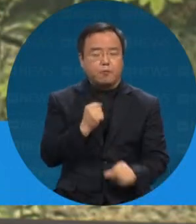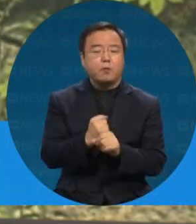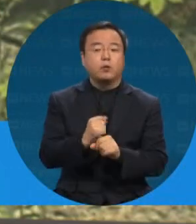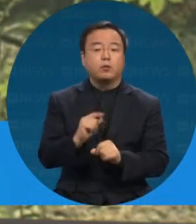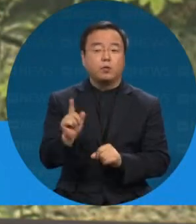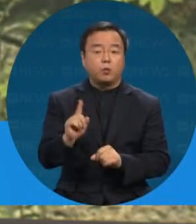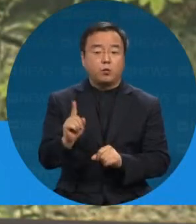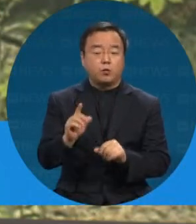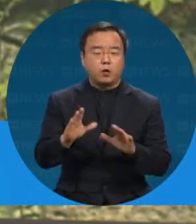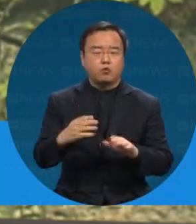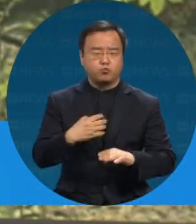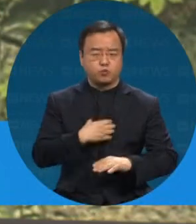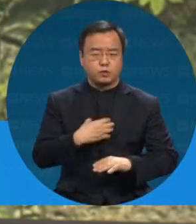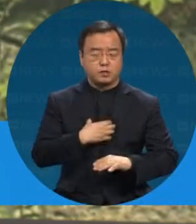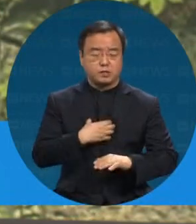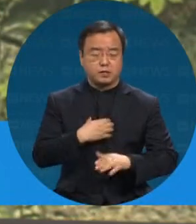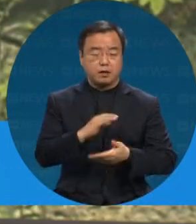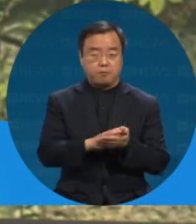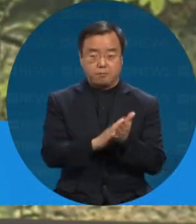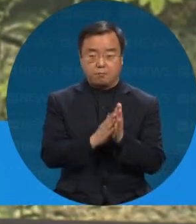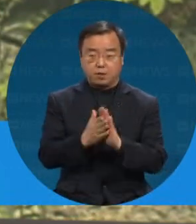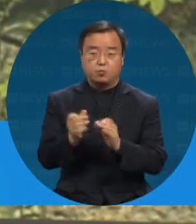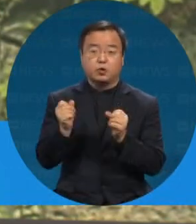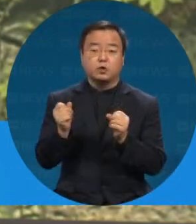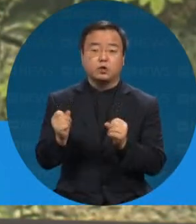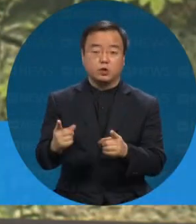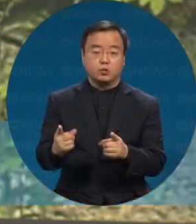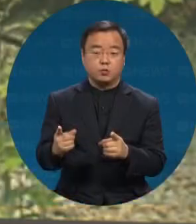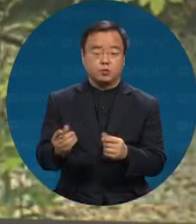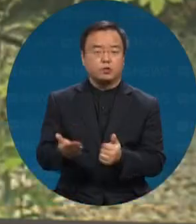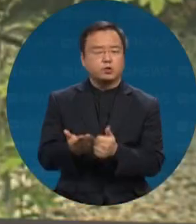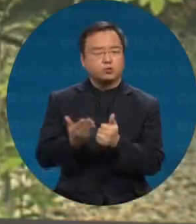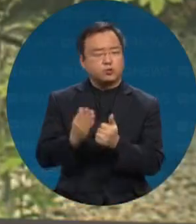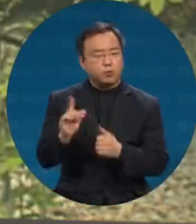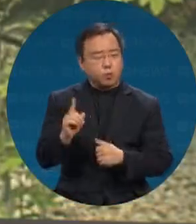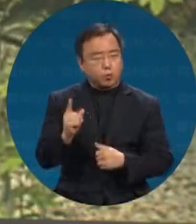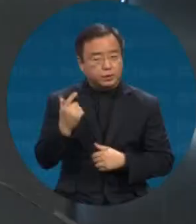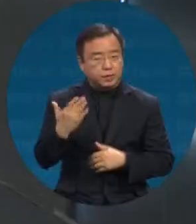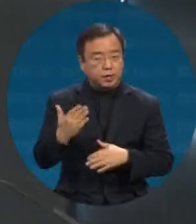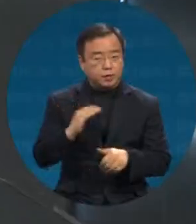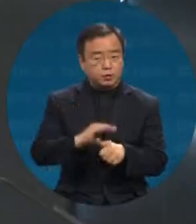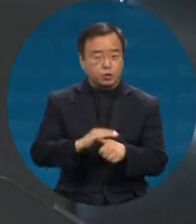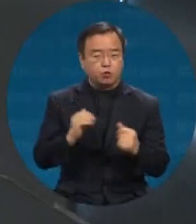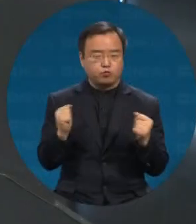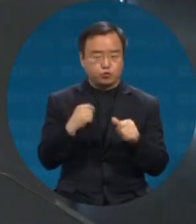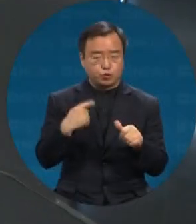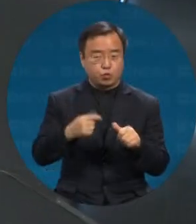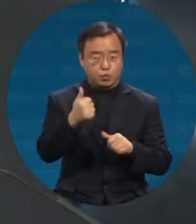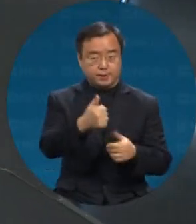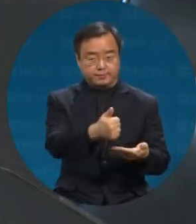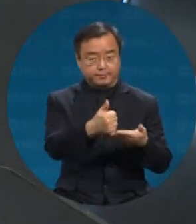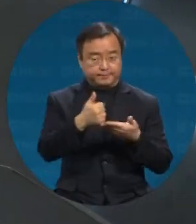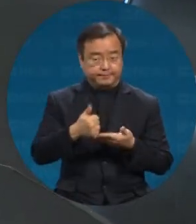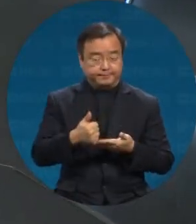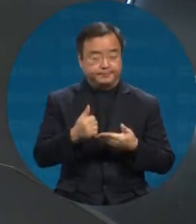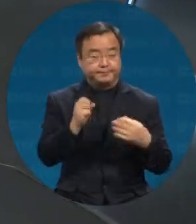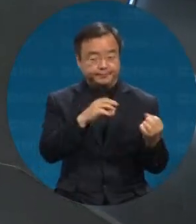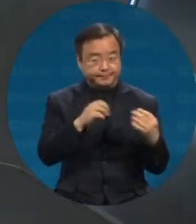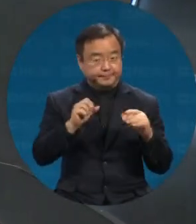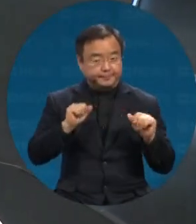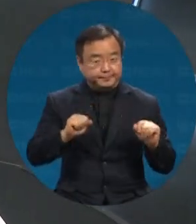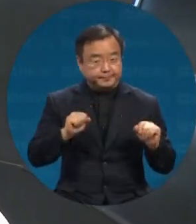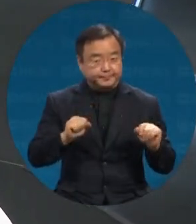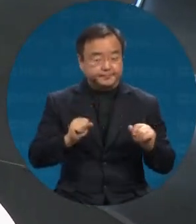바꾸는 지역교육 정책 임종식 경북교육감에게 자세히 들어보겠습니다 안녕하세요 반갑습니다 예 반갑습니다